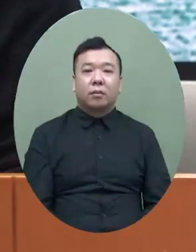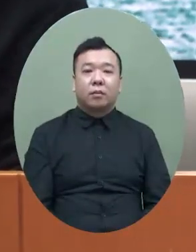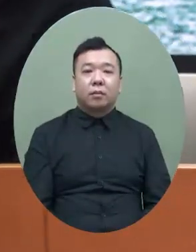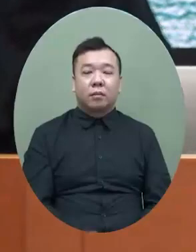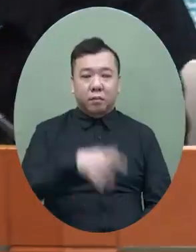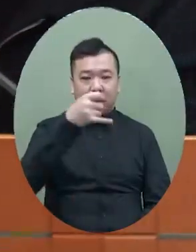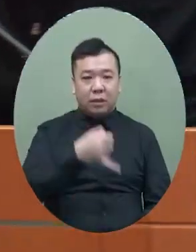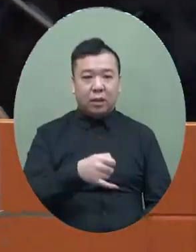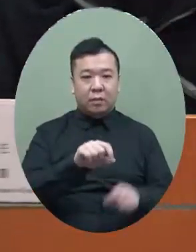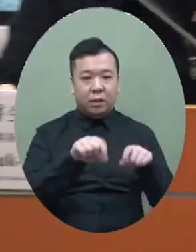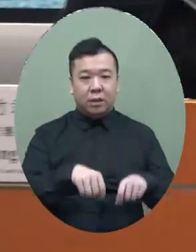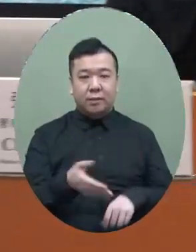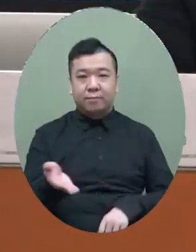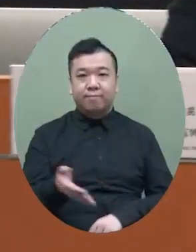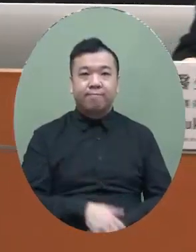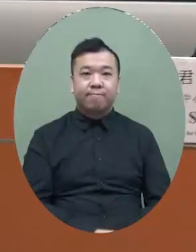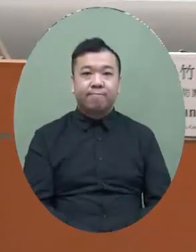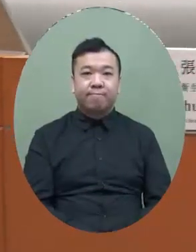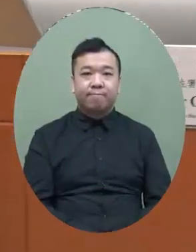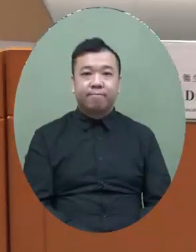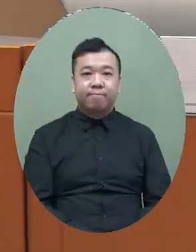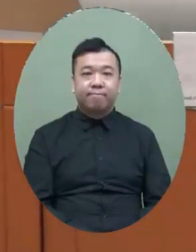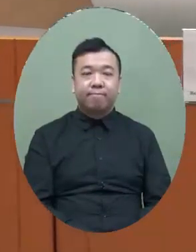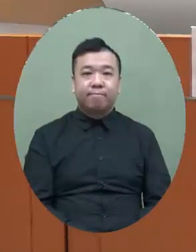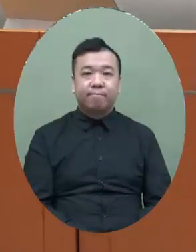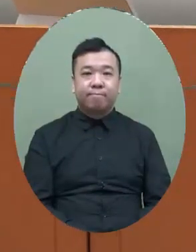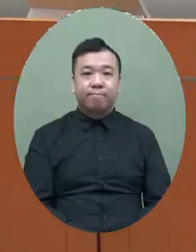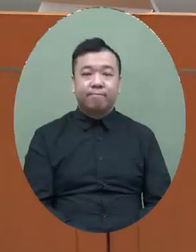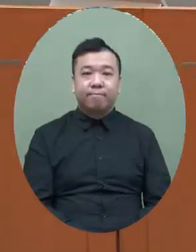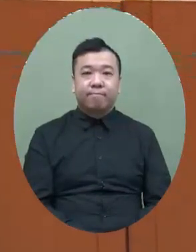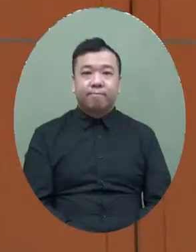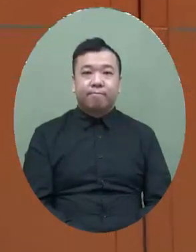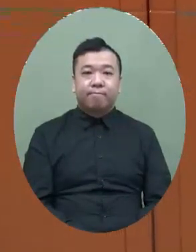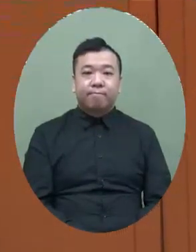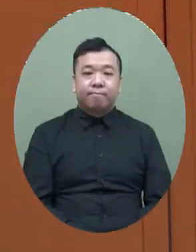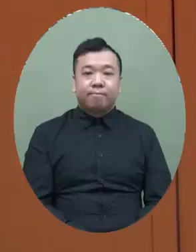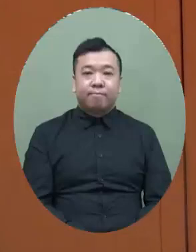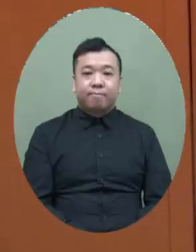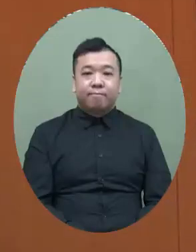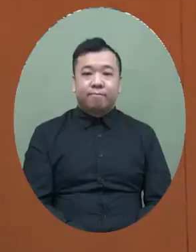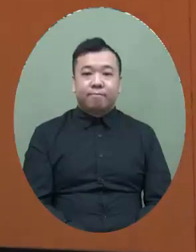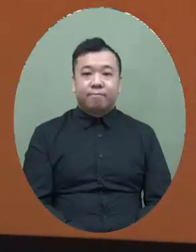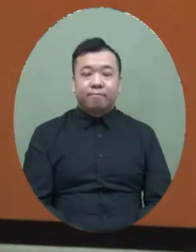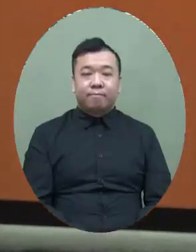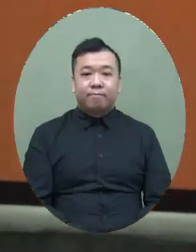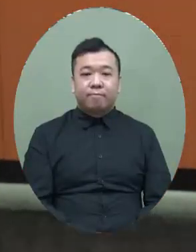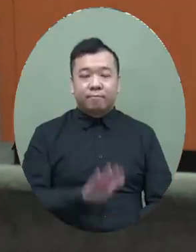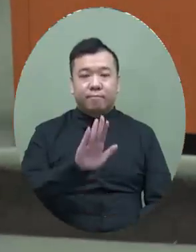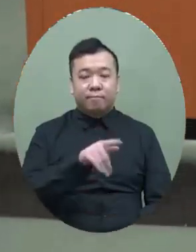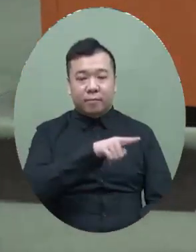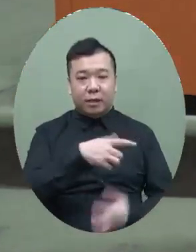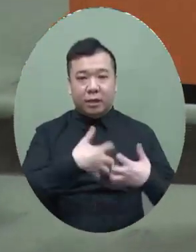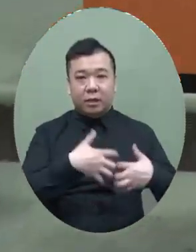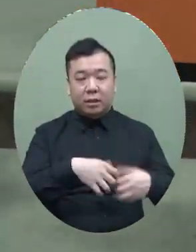下一條，呢位女士。 見到都有啲輸入個案啦， 咁就想